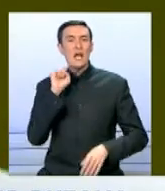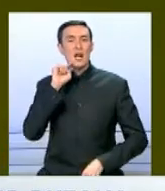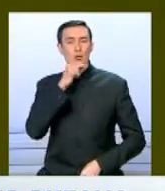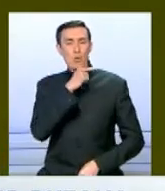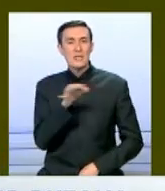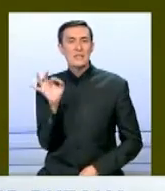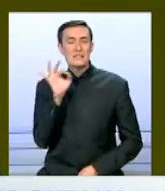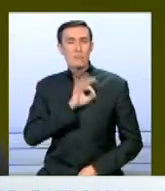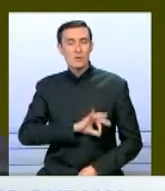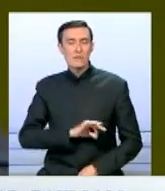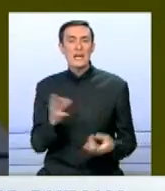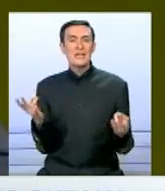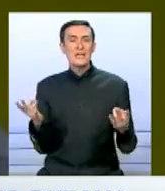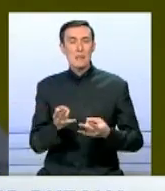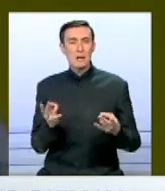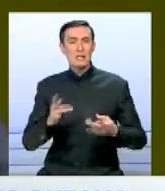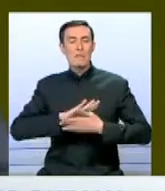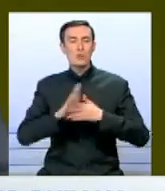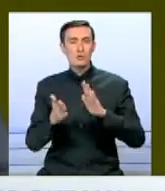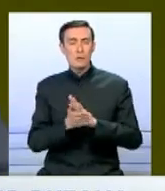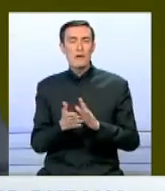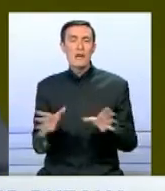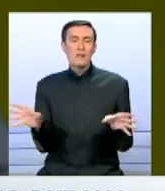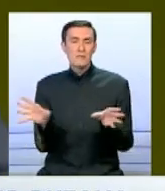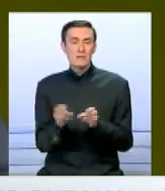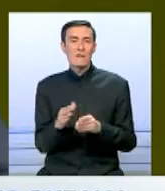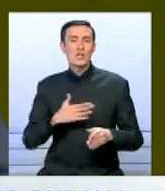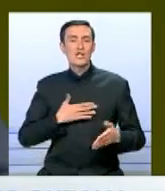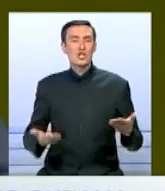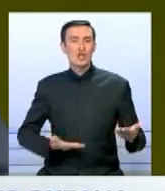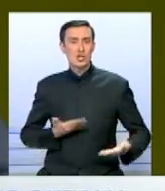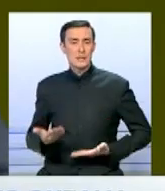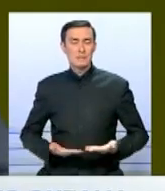использование их ресурсов – необходимые условия нашего существования.